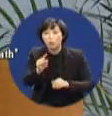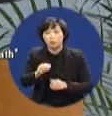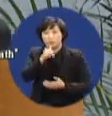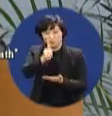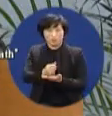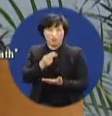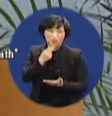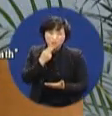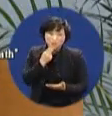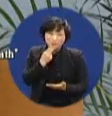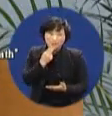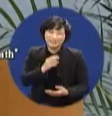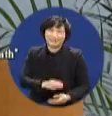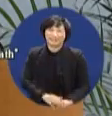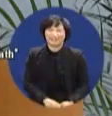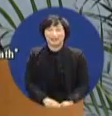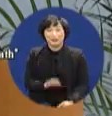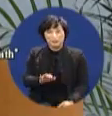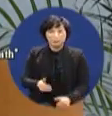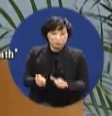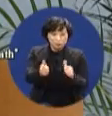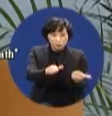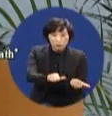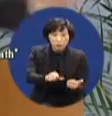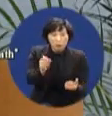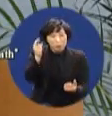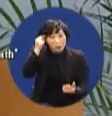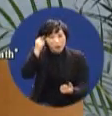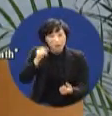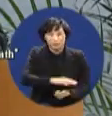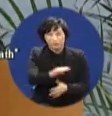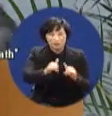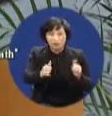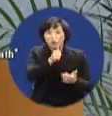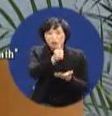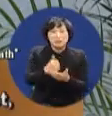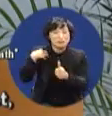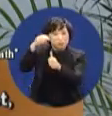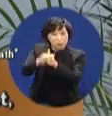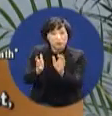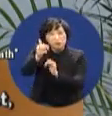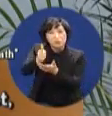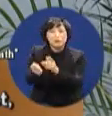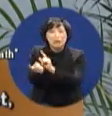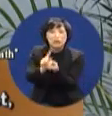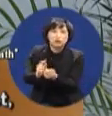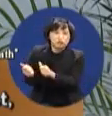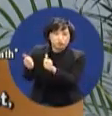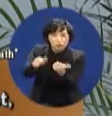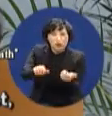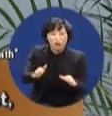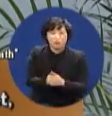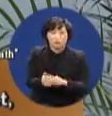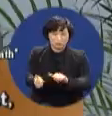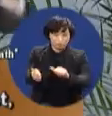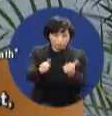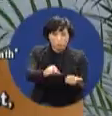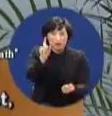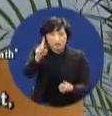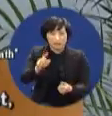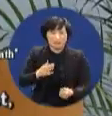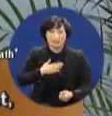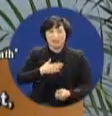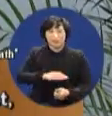죄가 없다는 증거니, 그러면 죽음은 어디서 왔느냐, 인류의 죄를 짊어지고 죽었으니 그 죽음 하나로 우리